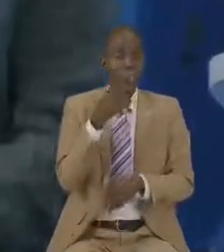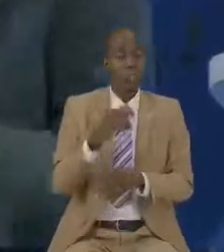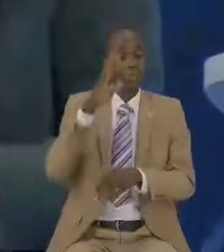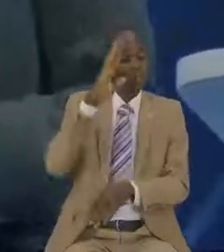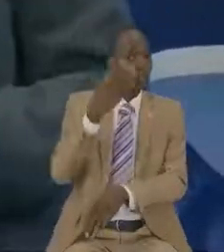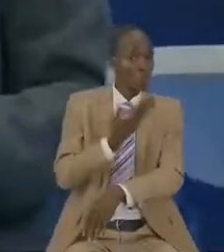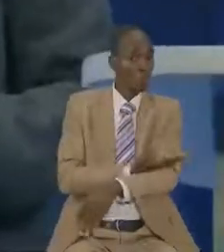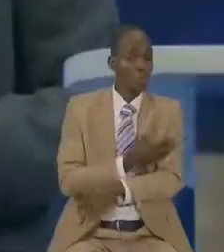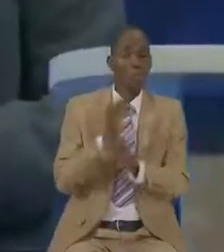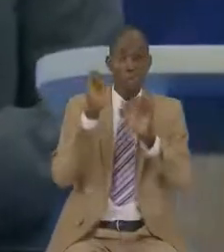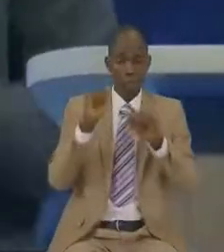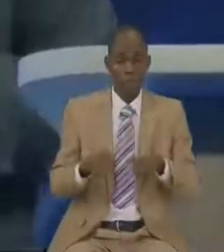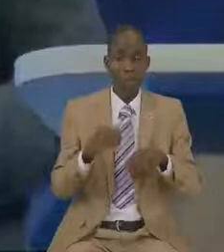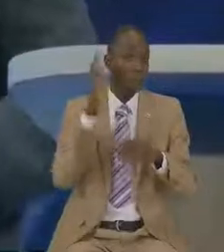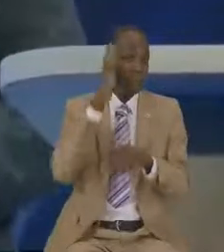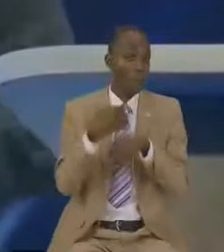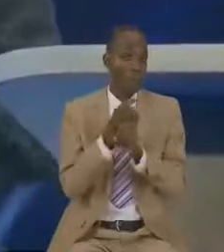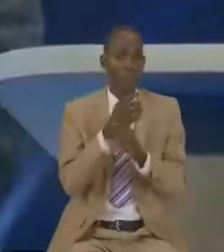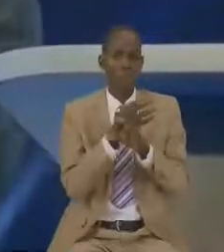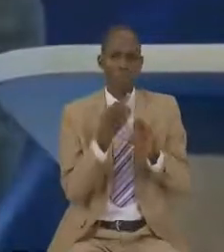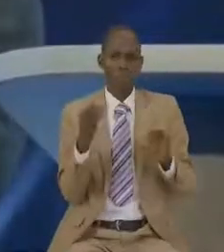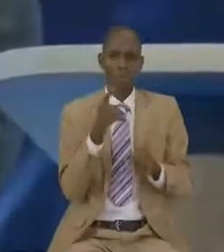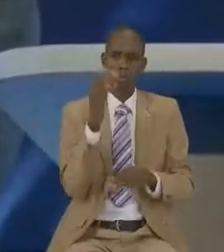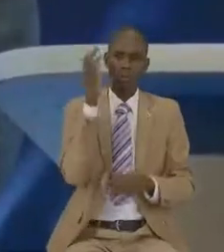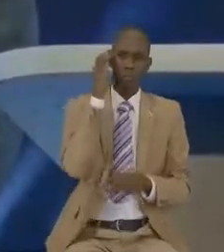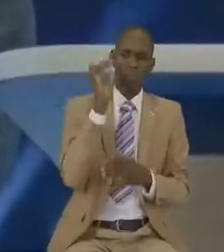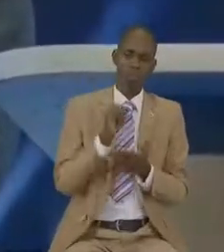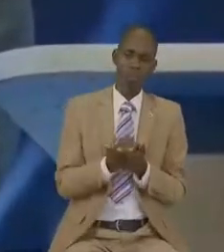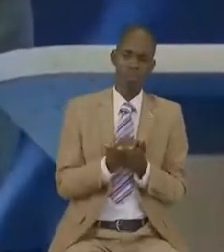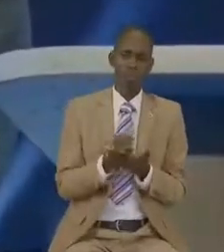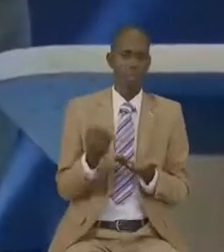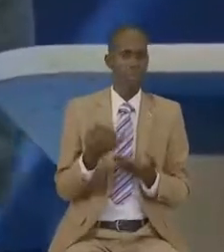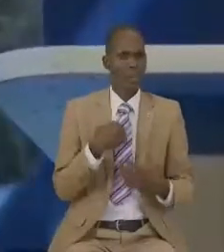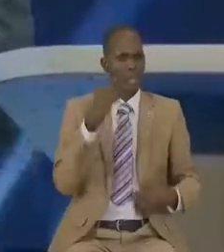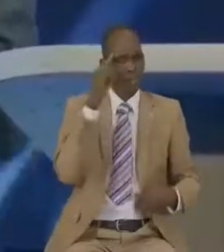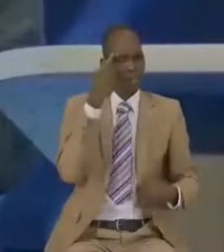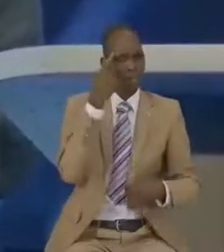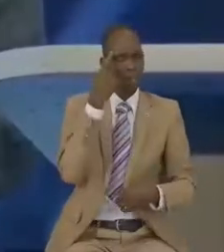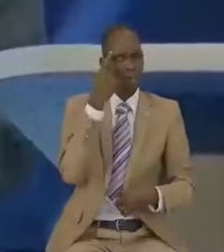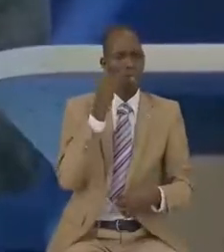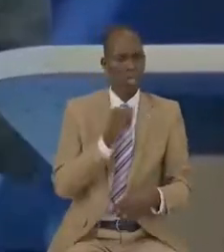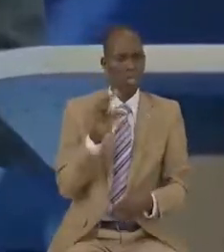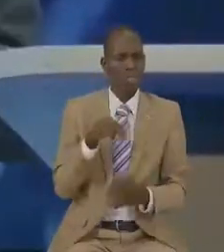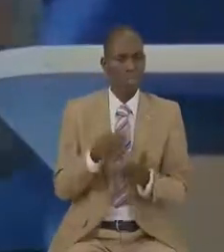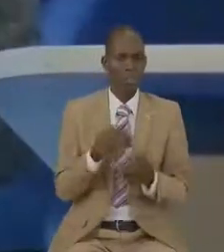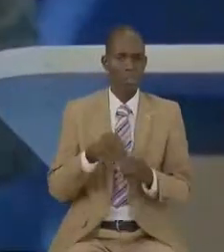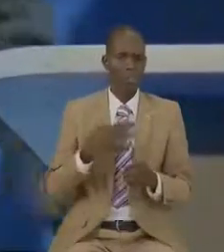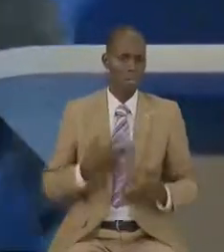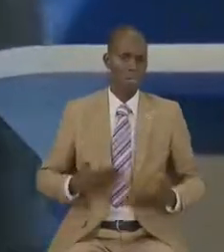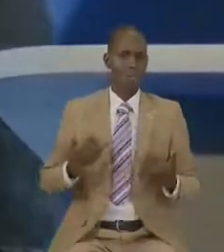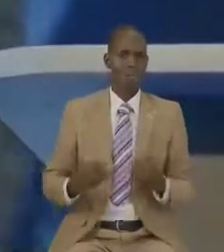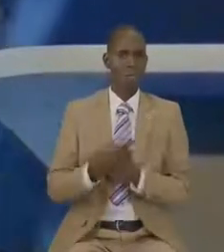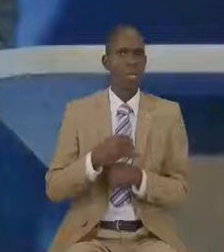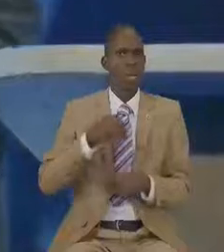vous affranchit, alors tu entends cela et tu dis, je pense que j'ai besoin de ça aujourd'hui. Je pense que je veux ça